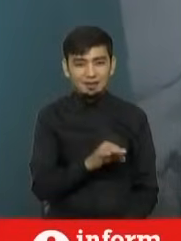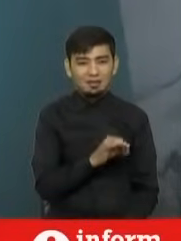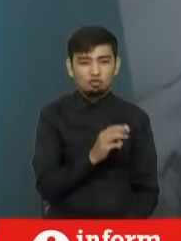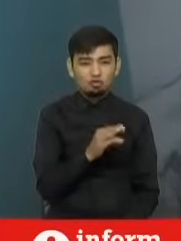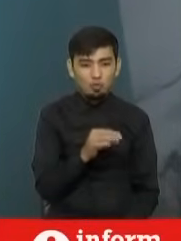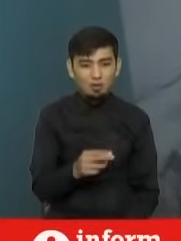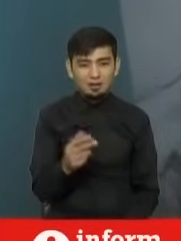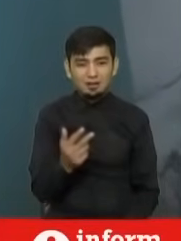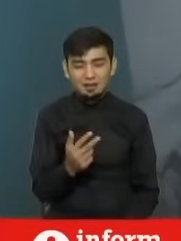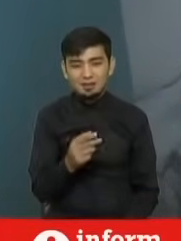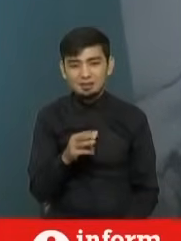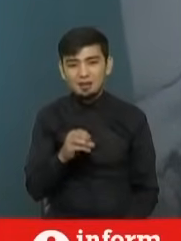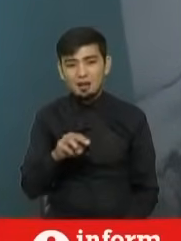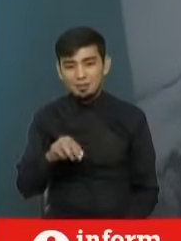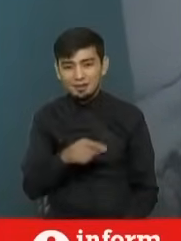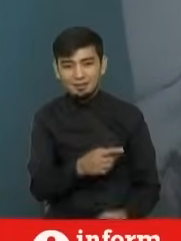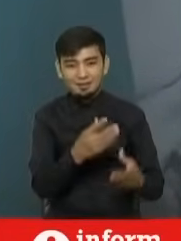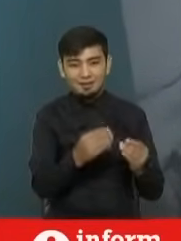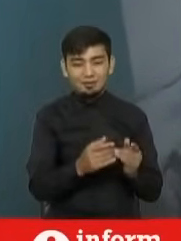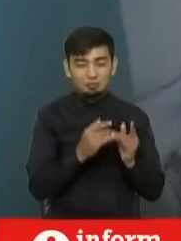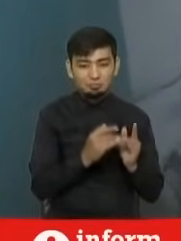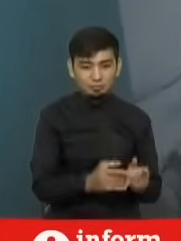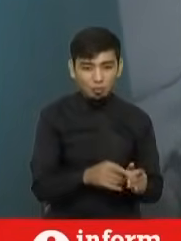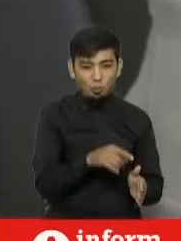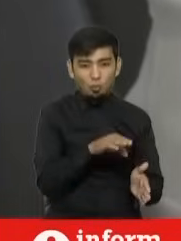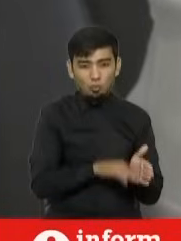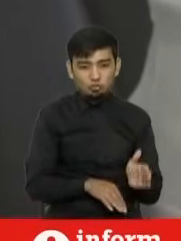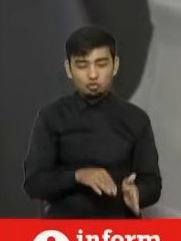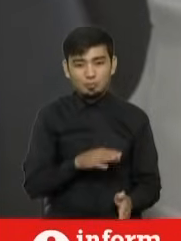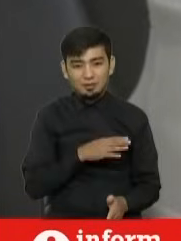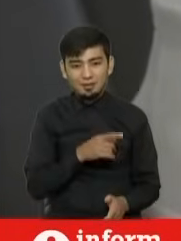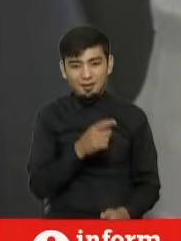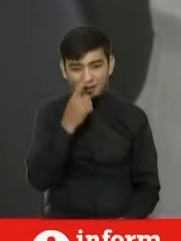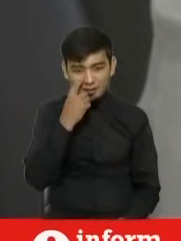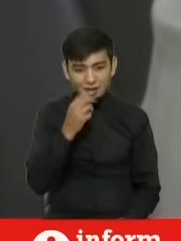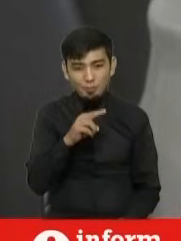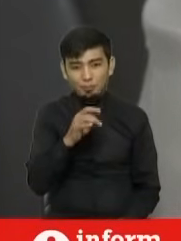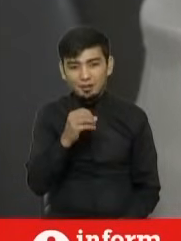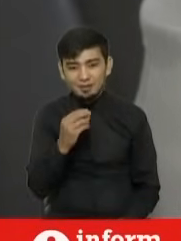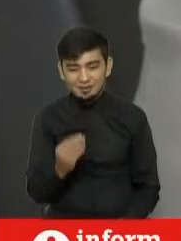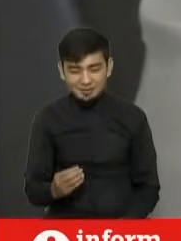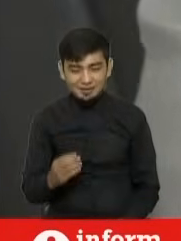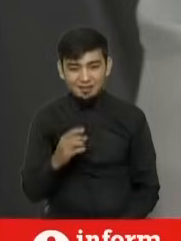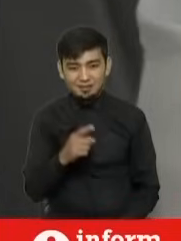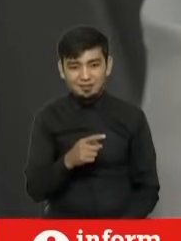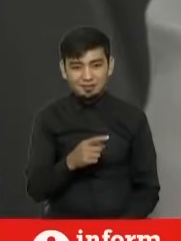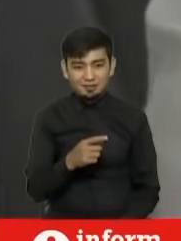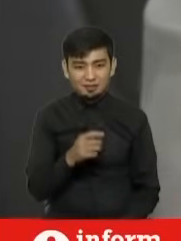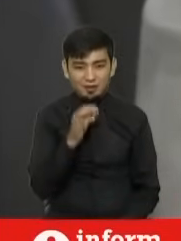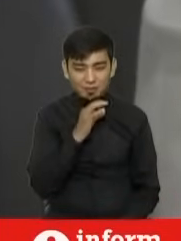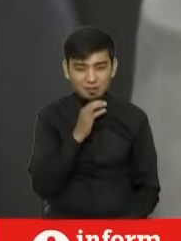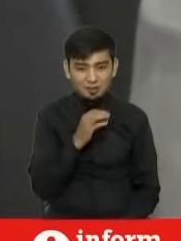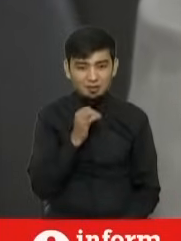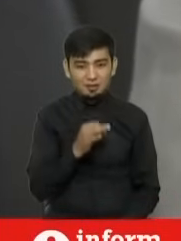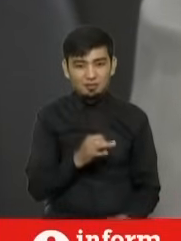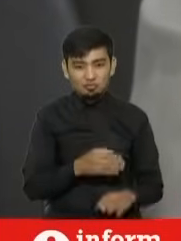третьей степени. Соғыны жатқызған екен жағдайы нашарлаған. Аллергопресс преднизолон деген дәрі в основном неотложенное